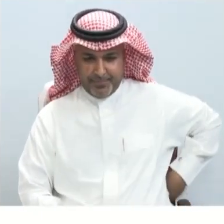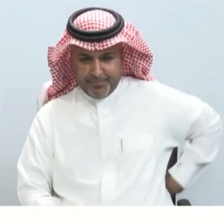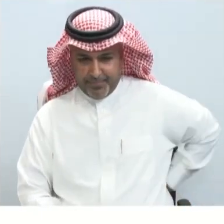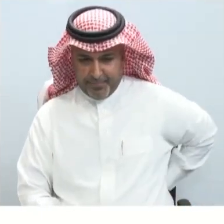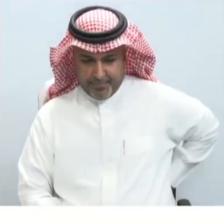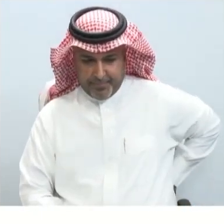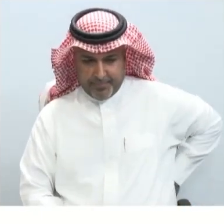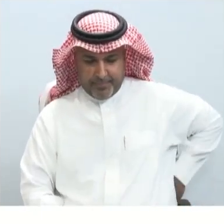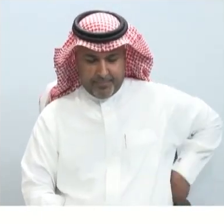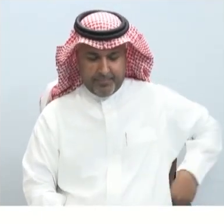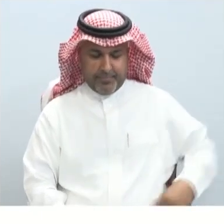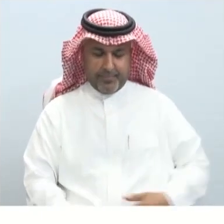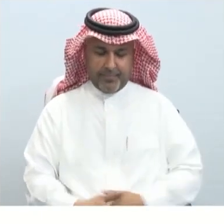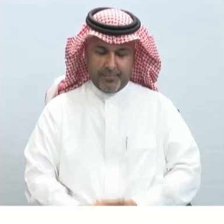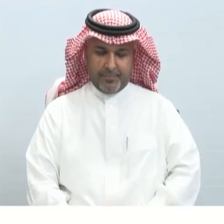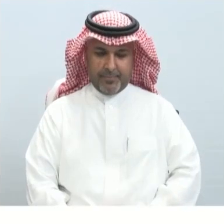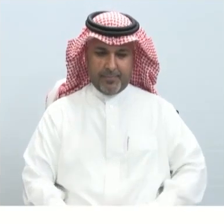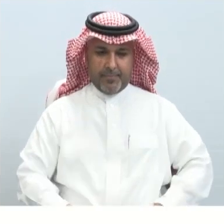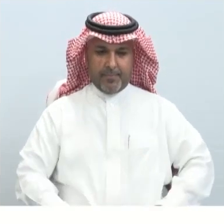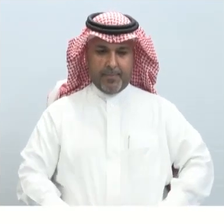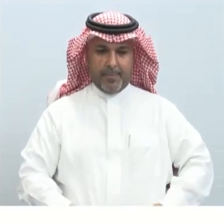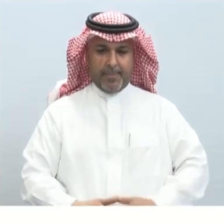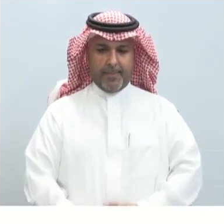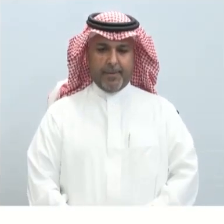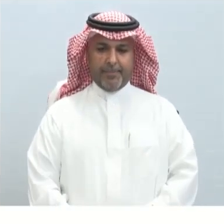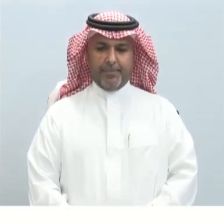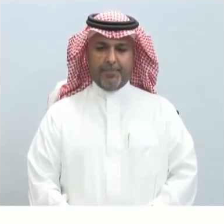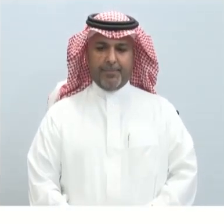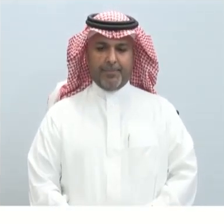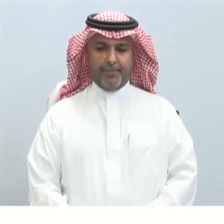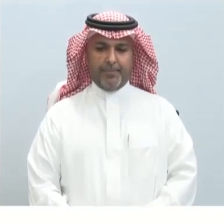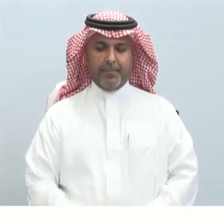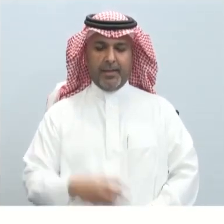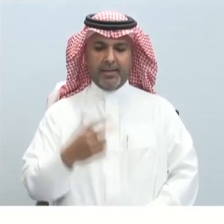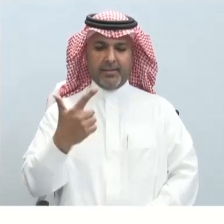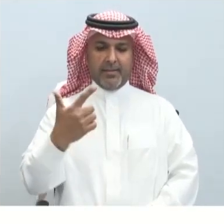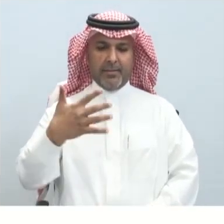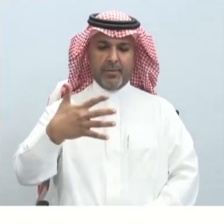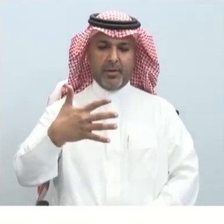يعني يدويا وبالتالي راح نقول ان الجواب حيطلع